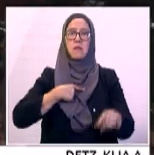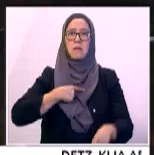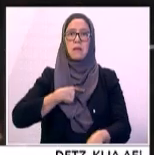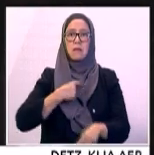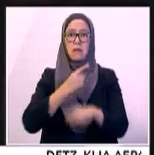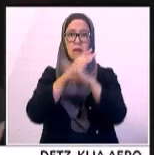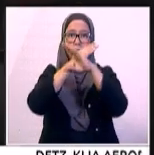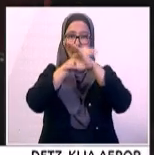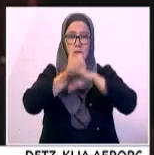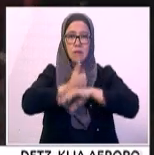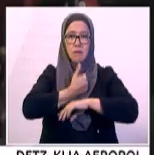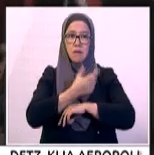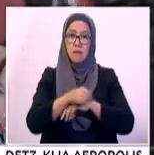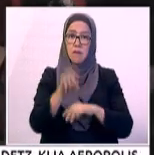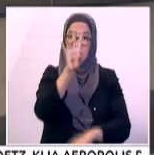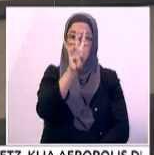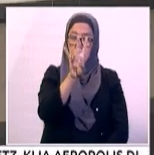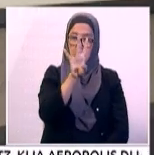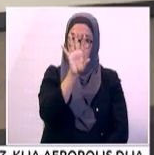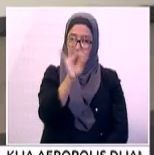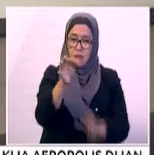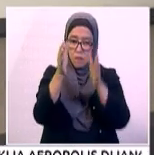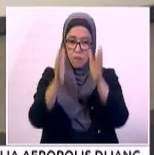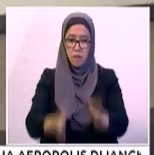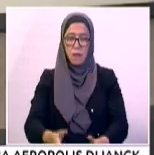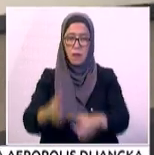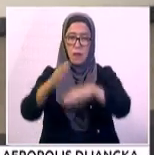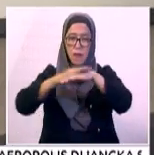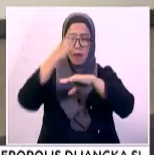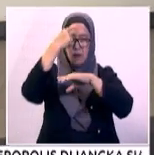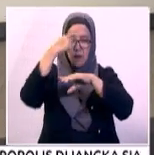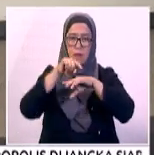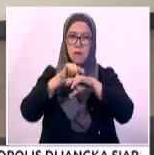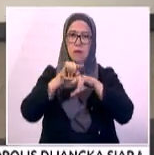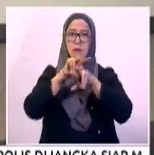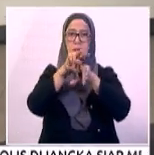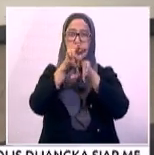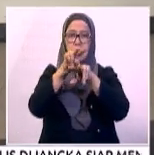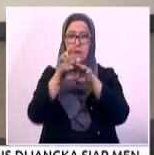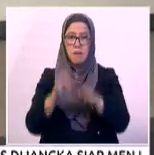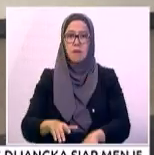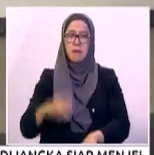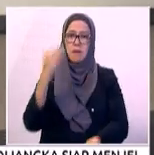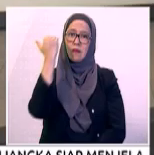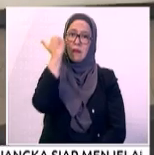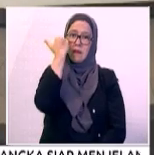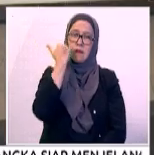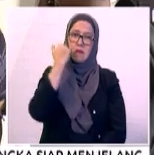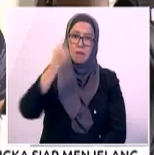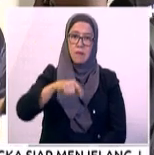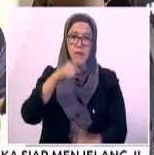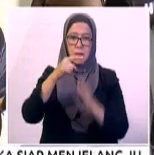saksi dipanggil sepanjang perbicaraan bermula 29 Januari tahun lalu.